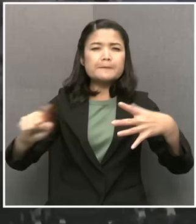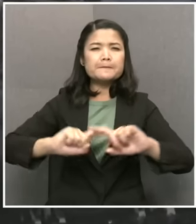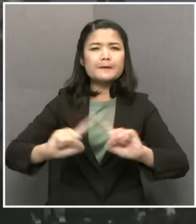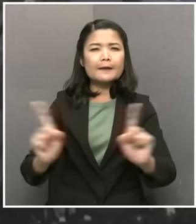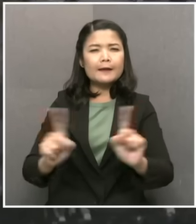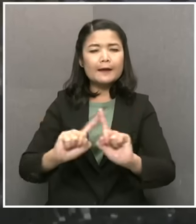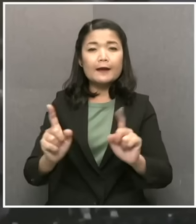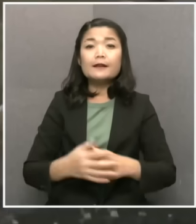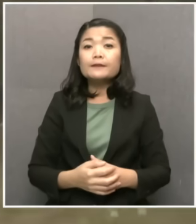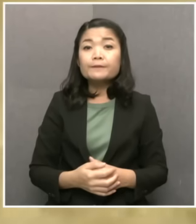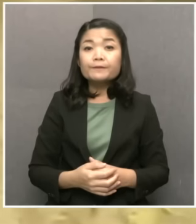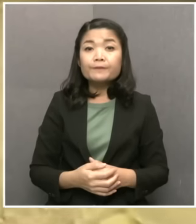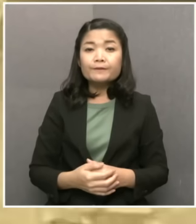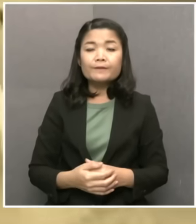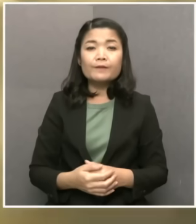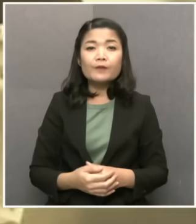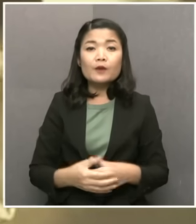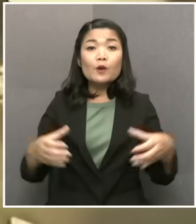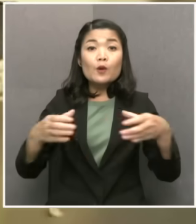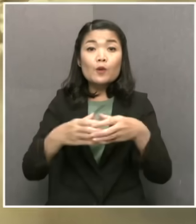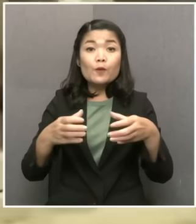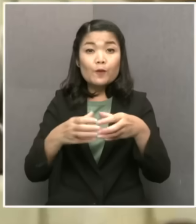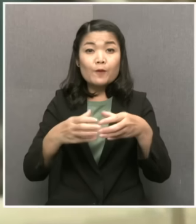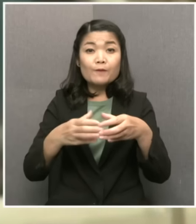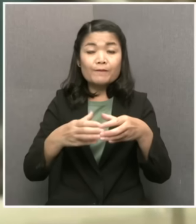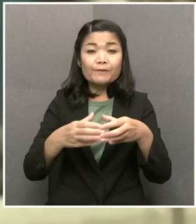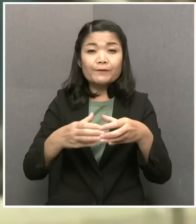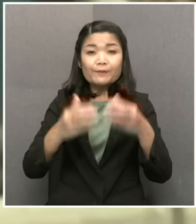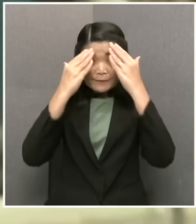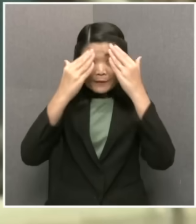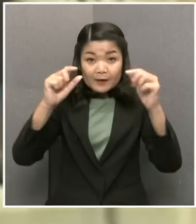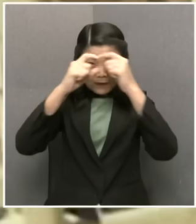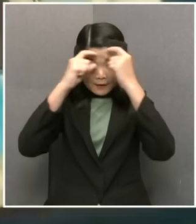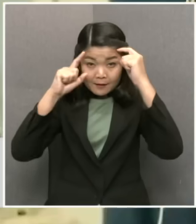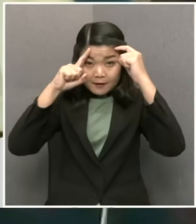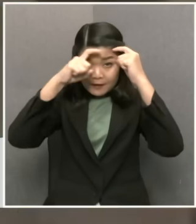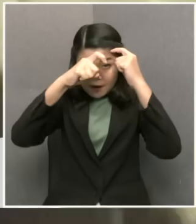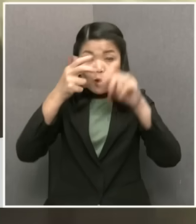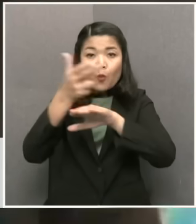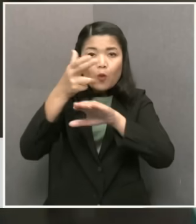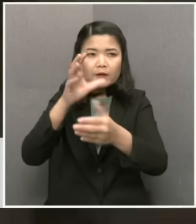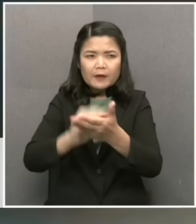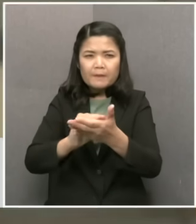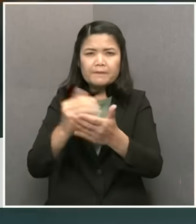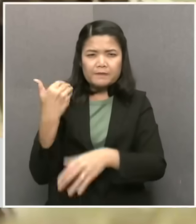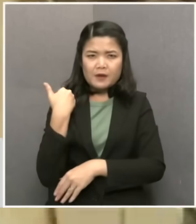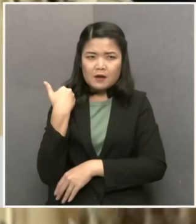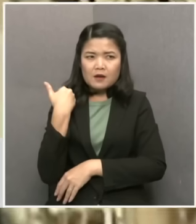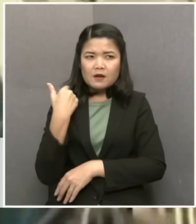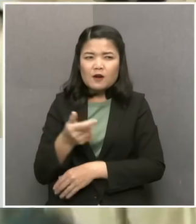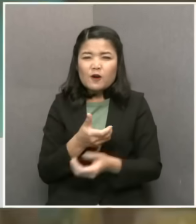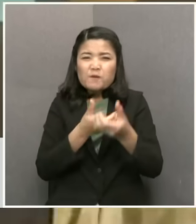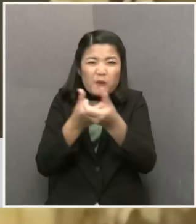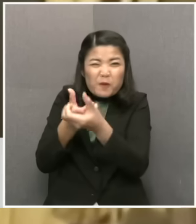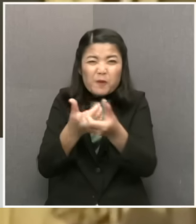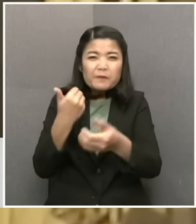มีความเคลื่อนไหวของกลุ่มฮามาสค่ะเผยแพร่คลิปวิดีโอนักรบของกลุ่มฮามาสกำลังโจมตีเป้าหมายทางทหารของอิส